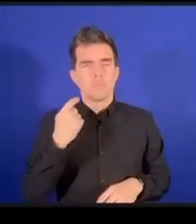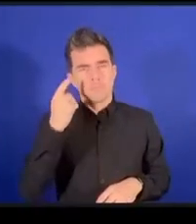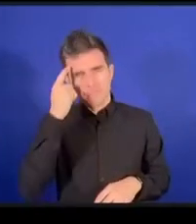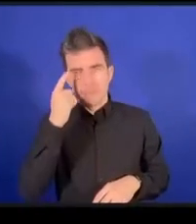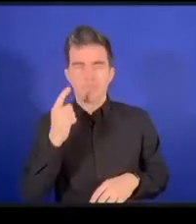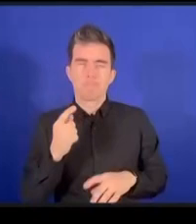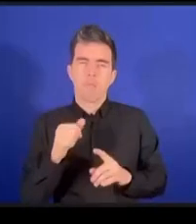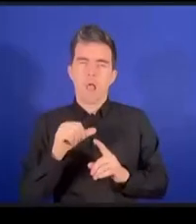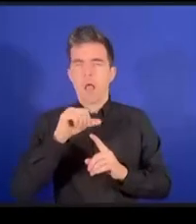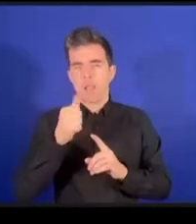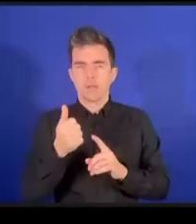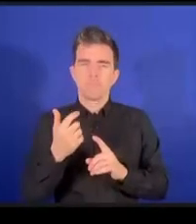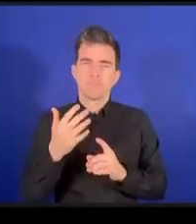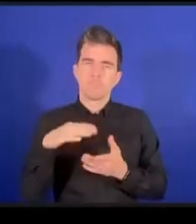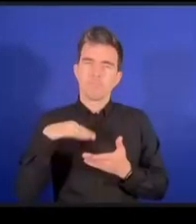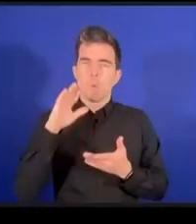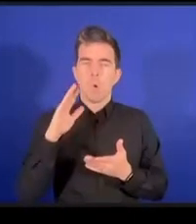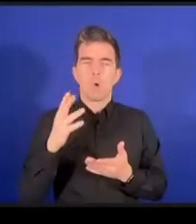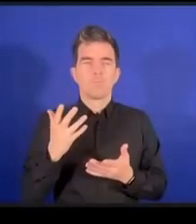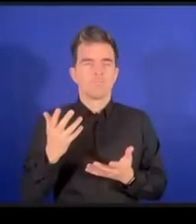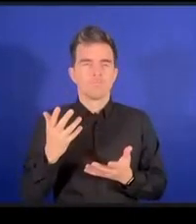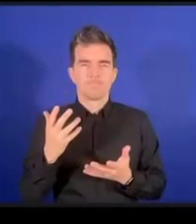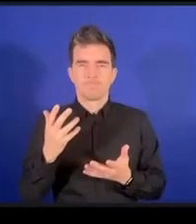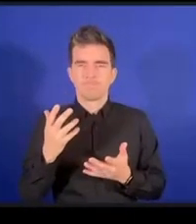и я думаю